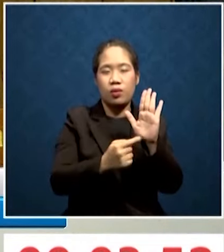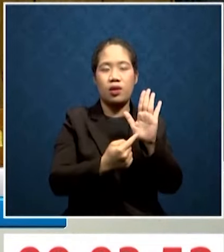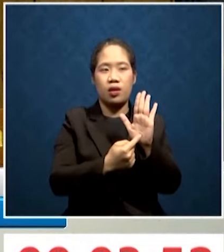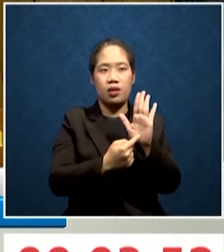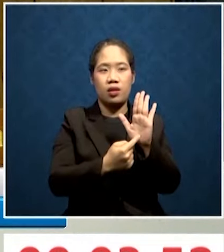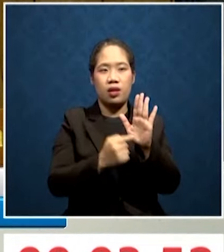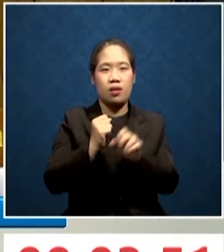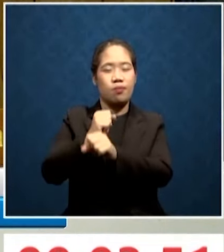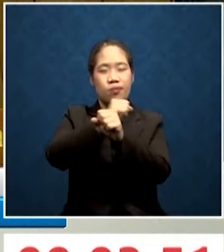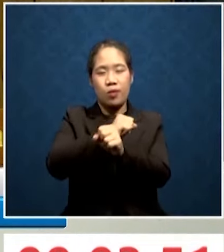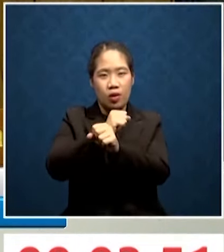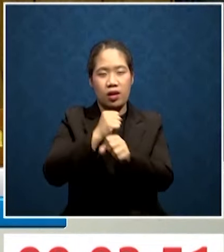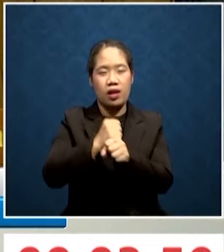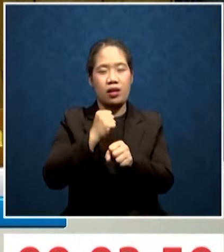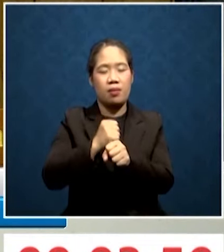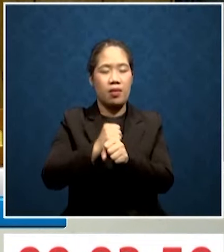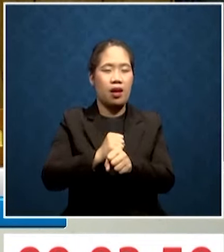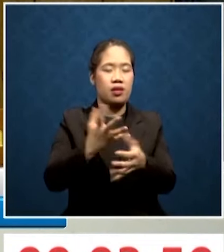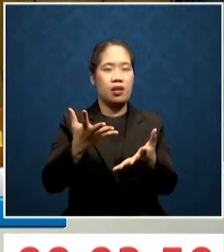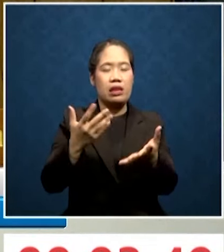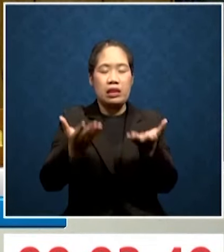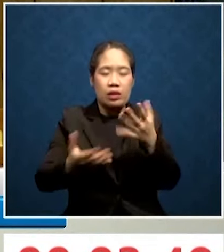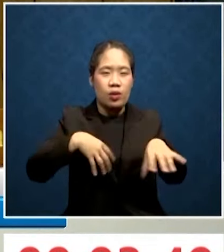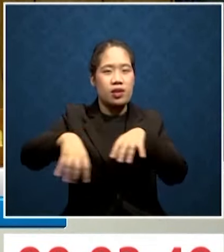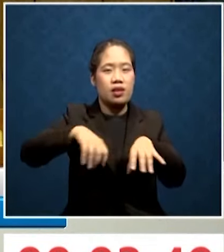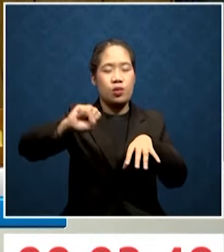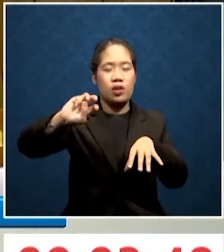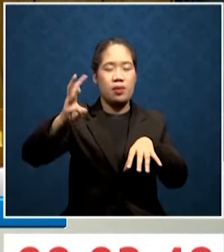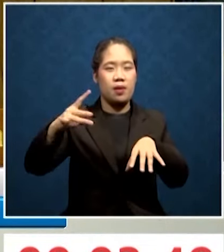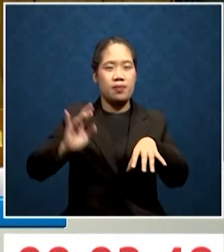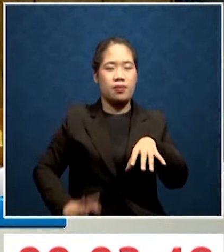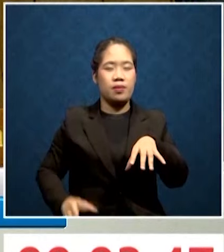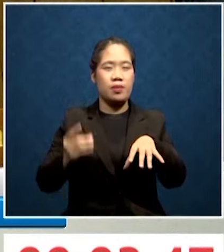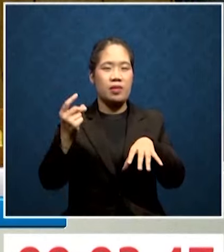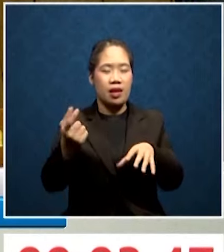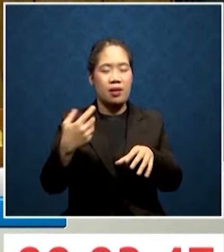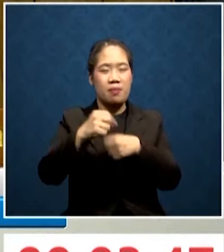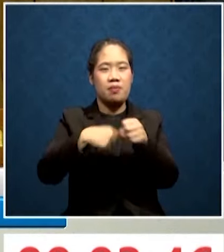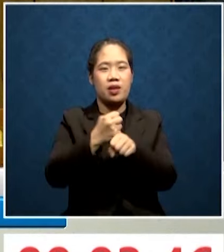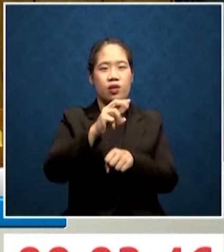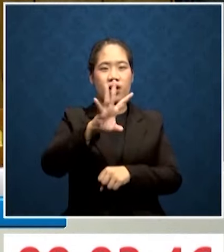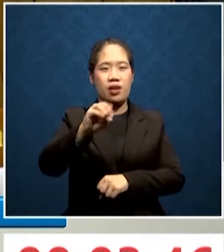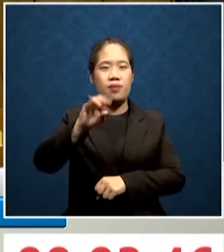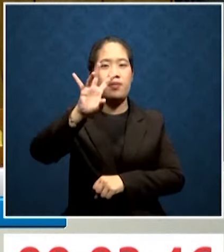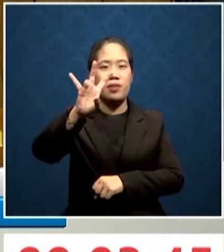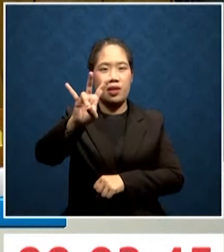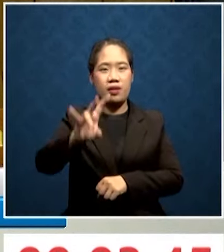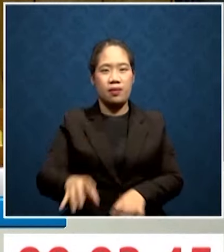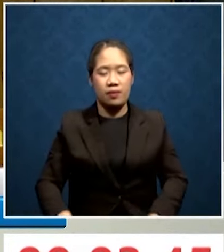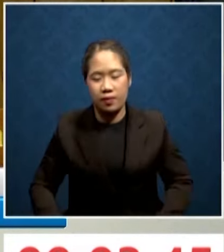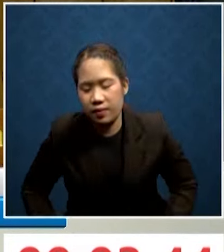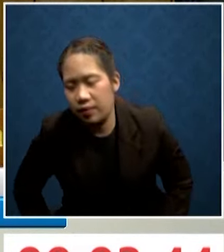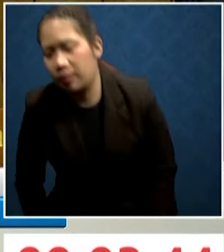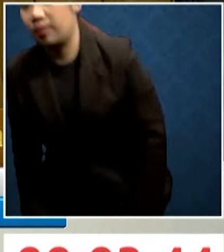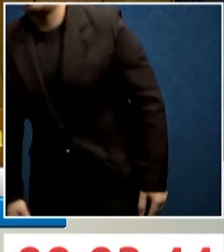การป้องกันทารุณสัตว์และการจัดสวัสดิภาพสัตว์พ.ศ. 2557ออกประก